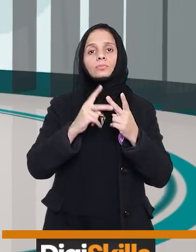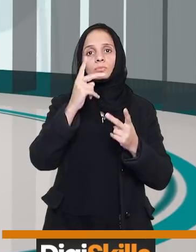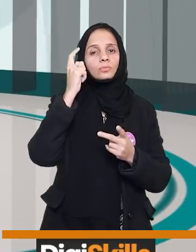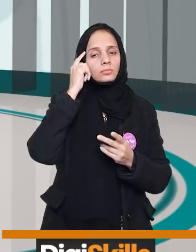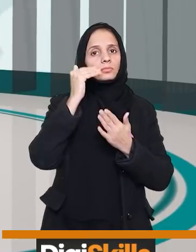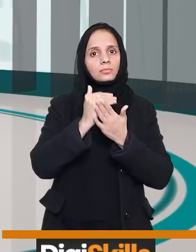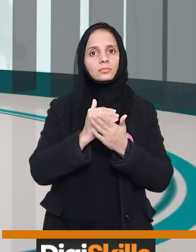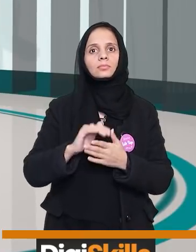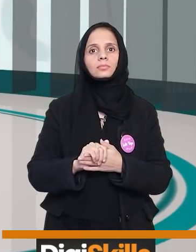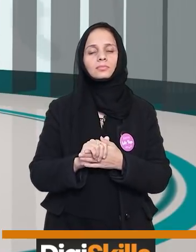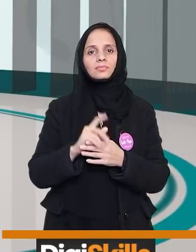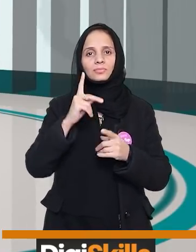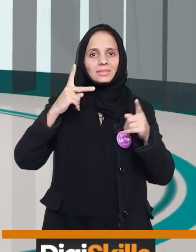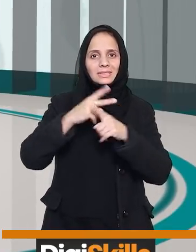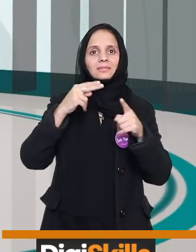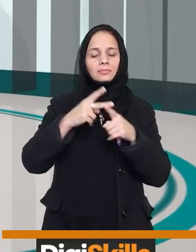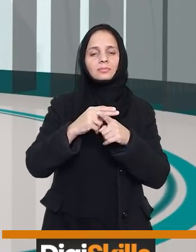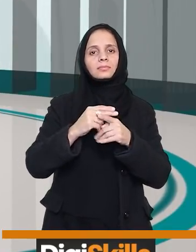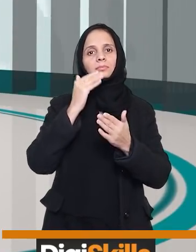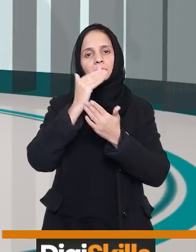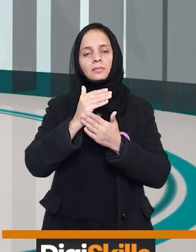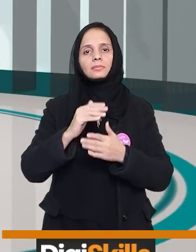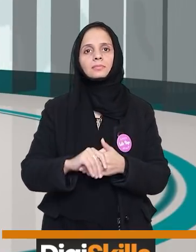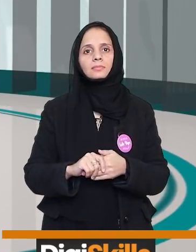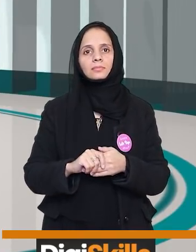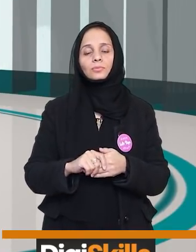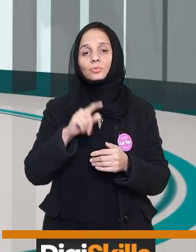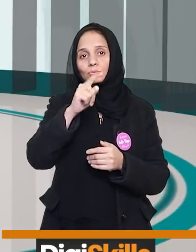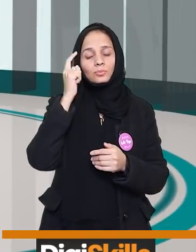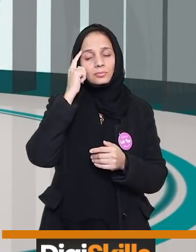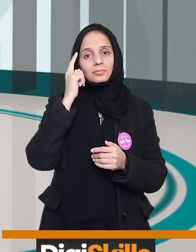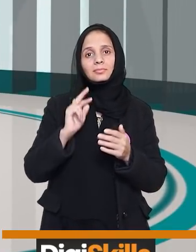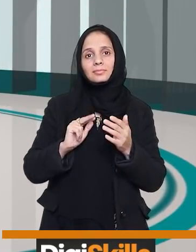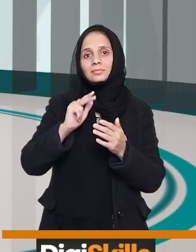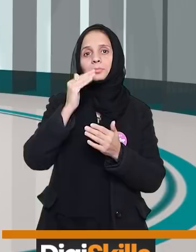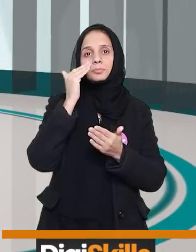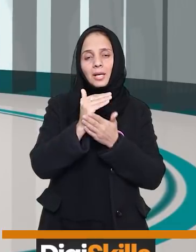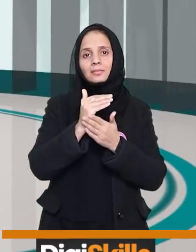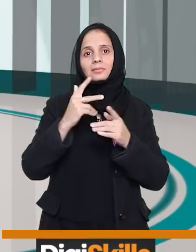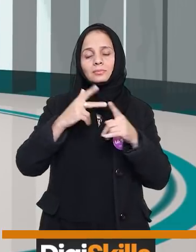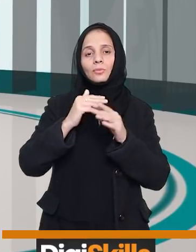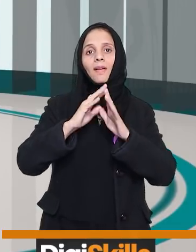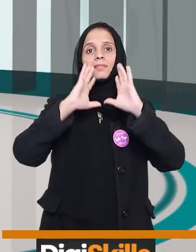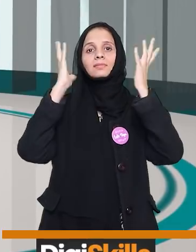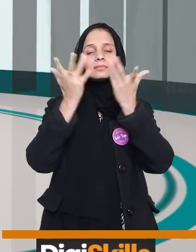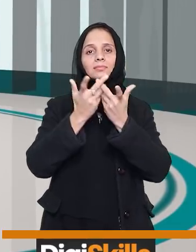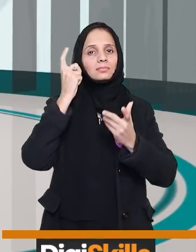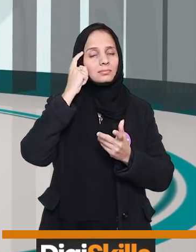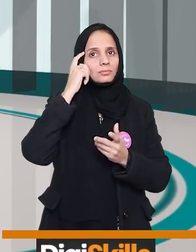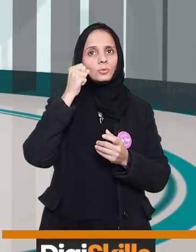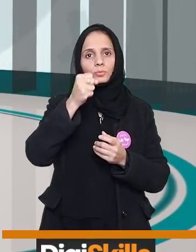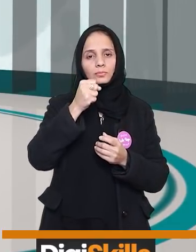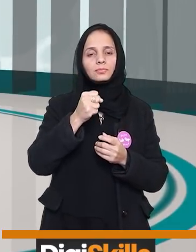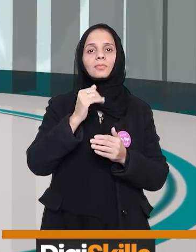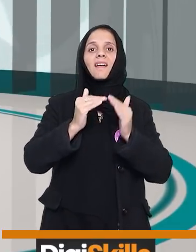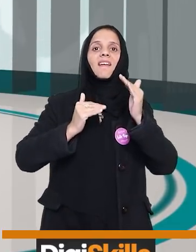توڑیے اپنے گول کو، ڈسٹرکشن کے موڈ پہ جائیے، کیونکہ جب تک آپ ایک گول کو ایز اے بگ کولیٹرل امیج لیں